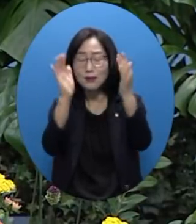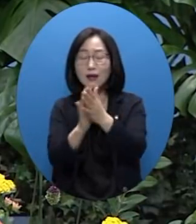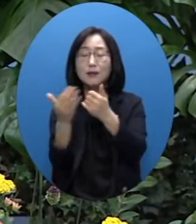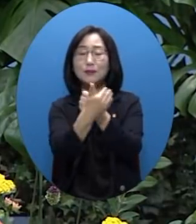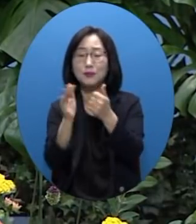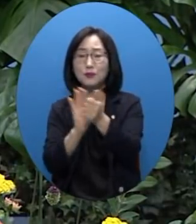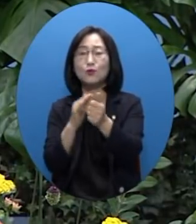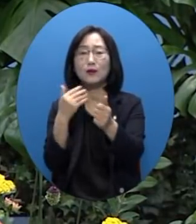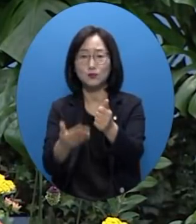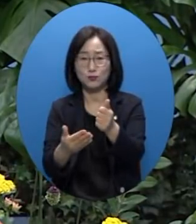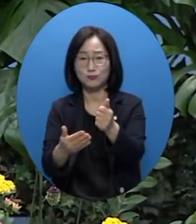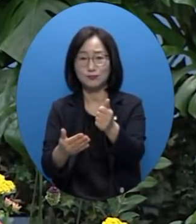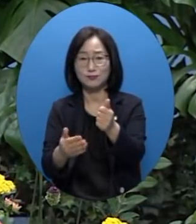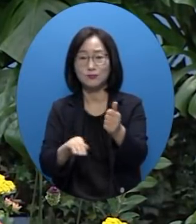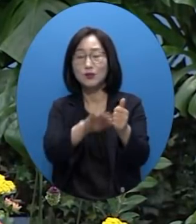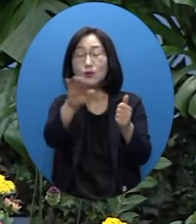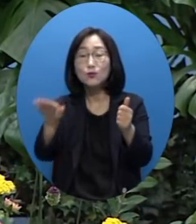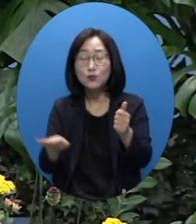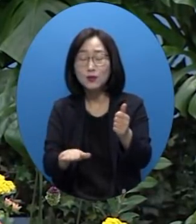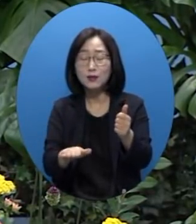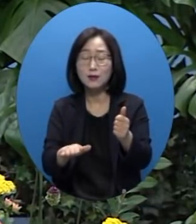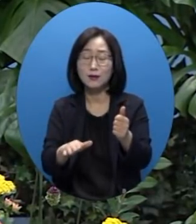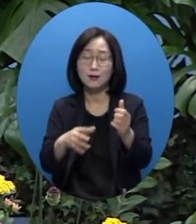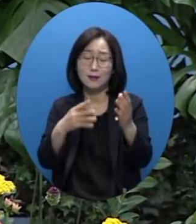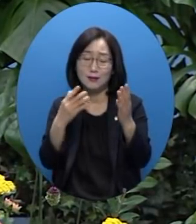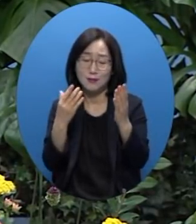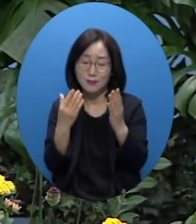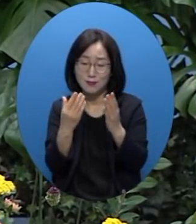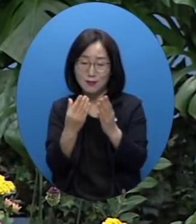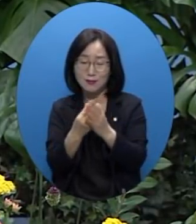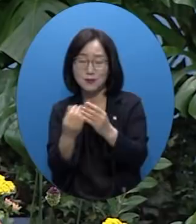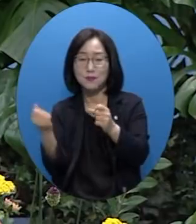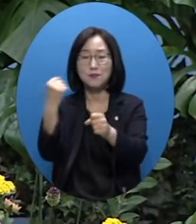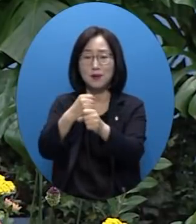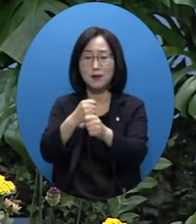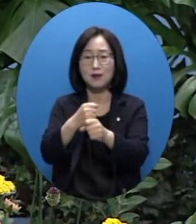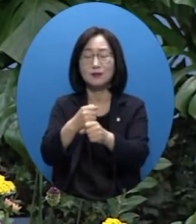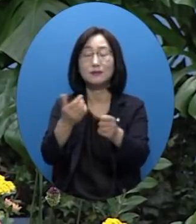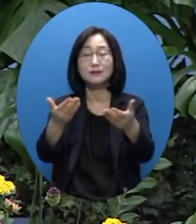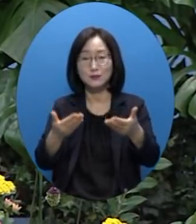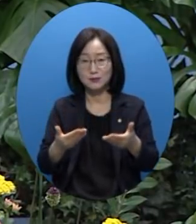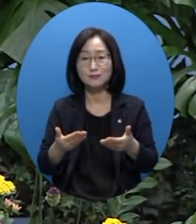싸매주시고 우리를 온전히 회복시켜 주십니다.